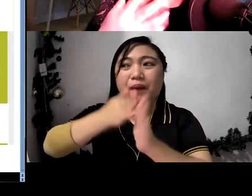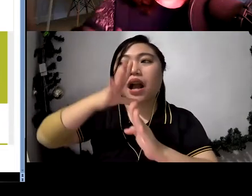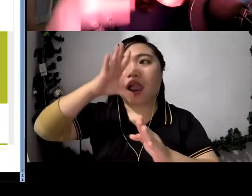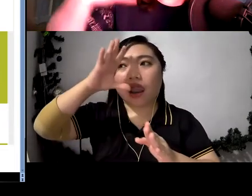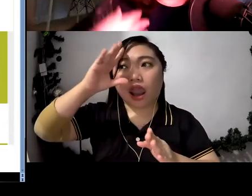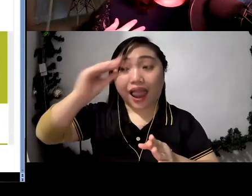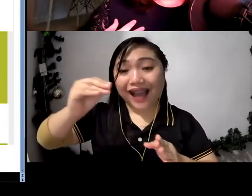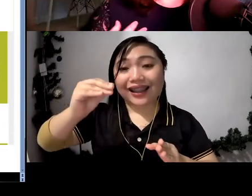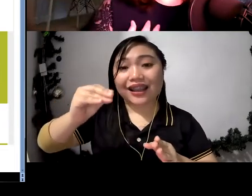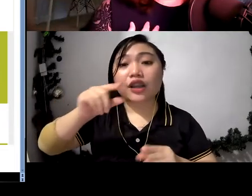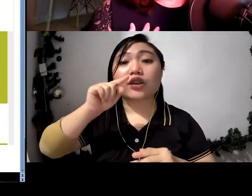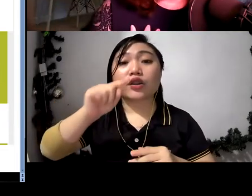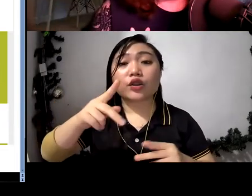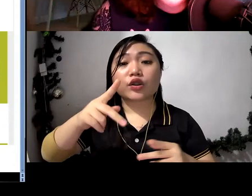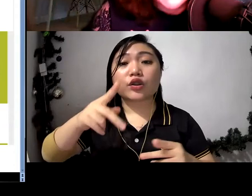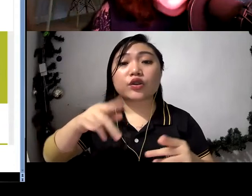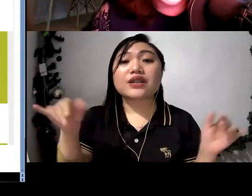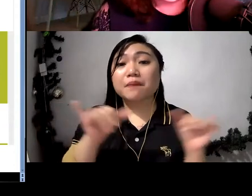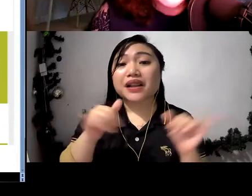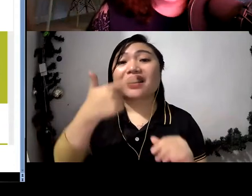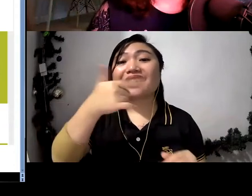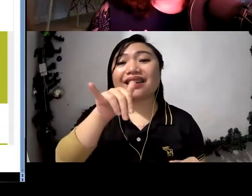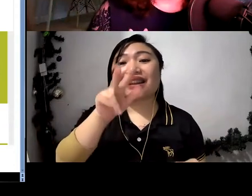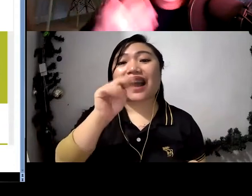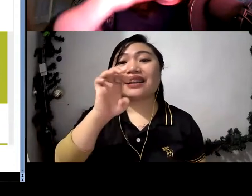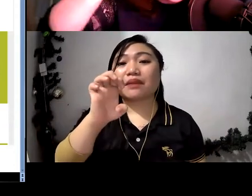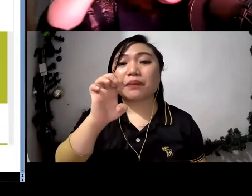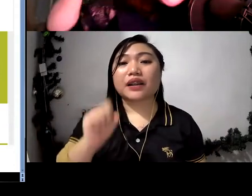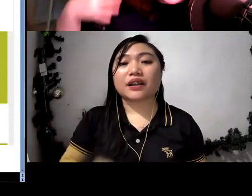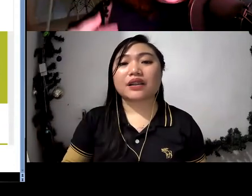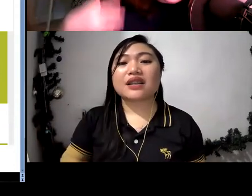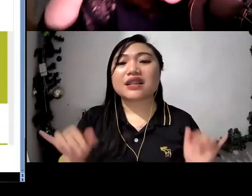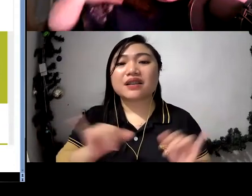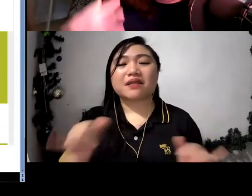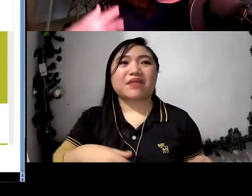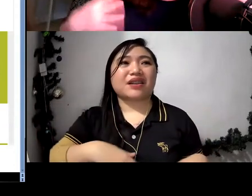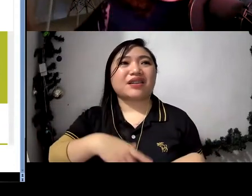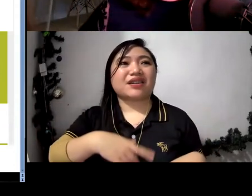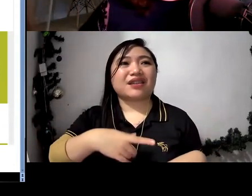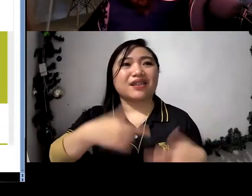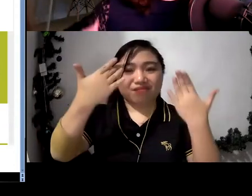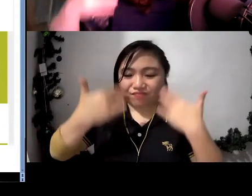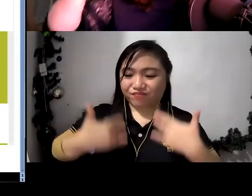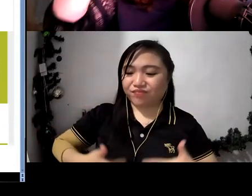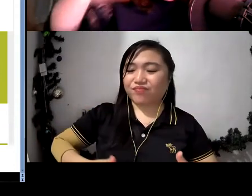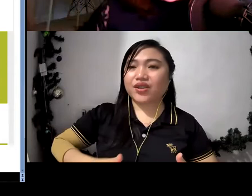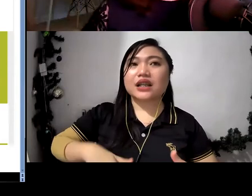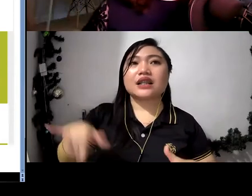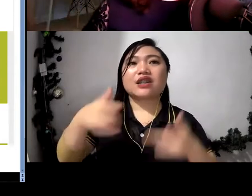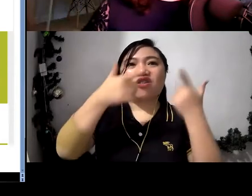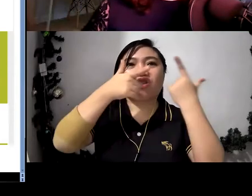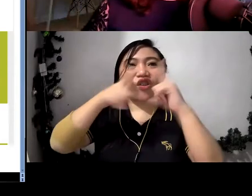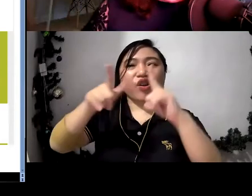ang magiging sakit mo pa rin is gynecological cases, no. Mukha ka ng lalaki kasi transwoman ka na, no, lalaki ka